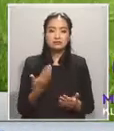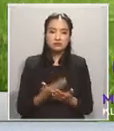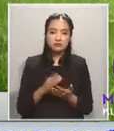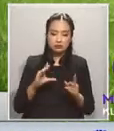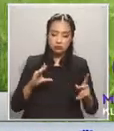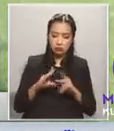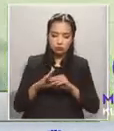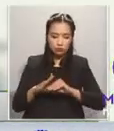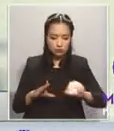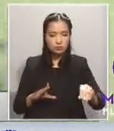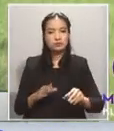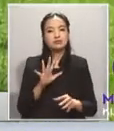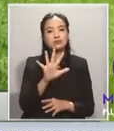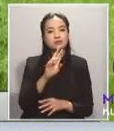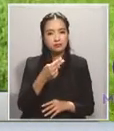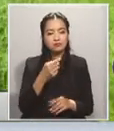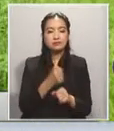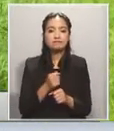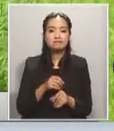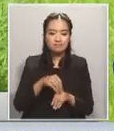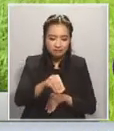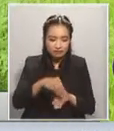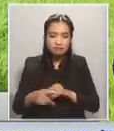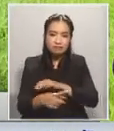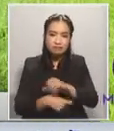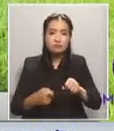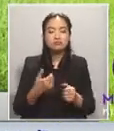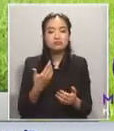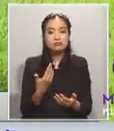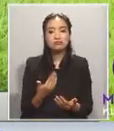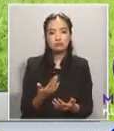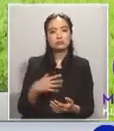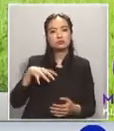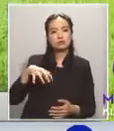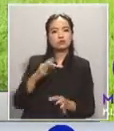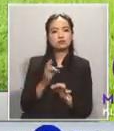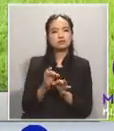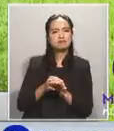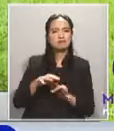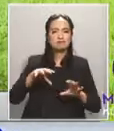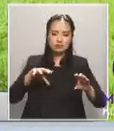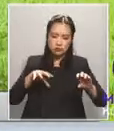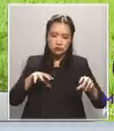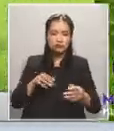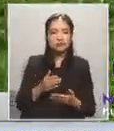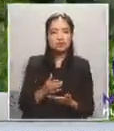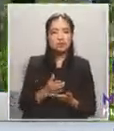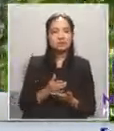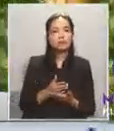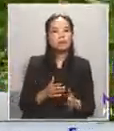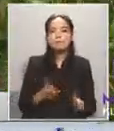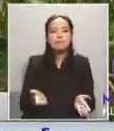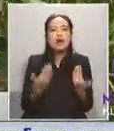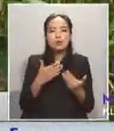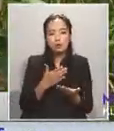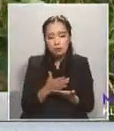อีก 50,000 ครับตอนนี้แกก็ส่งกับธกส.ที่เดียวนะครับมาส่งเป็นปีด้วยมันก็เบาขึ้นนะ